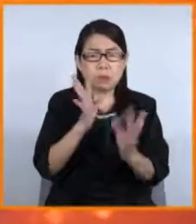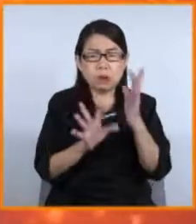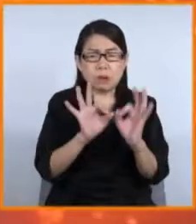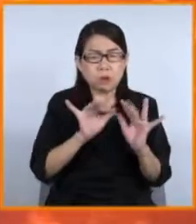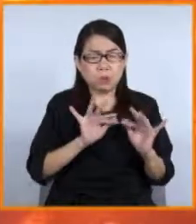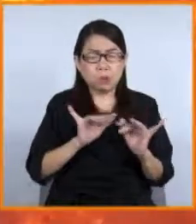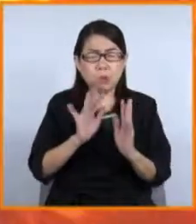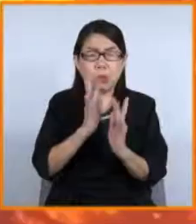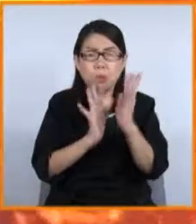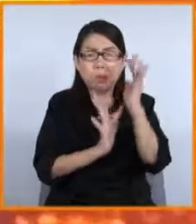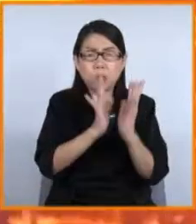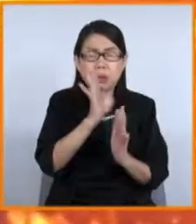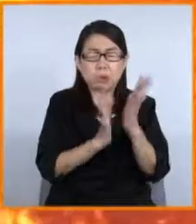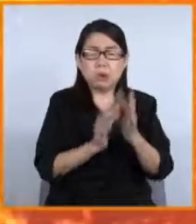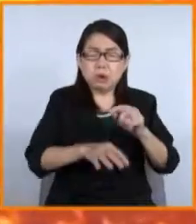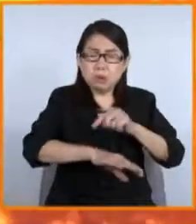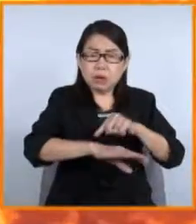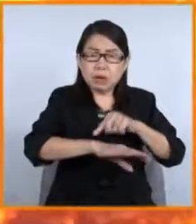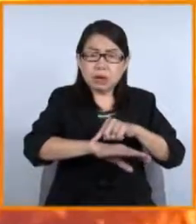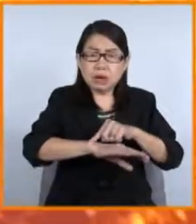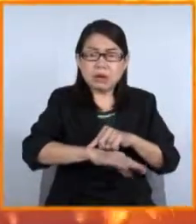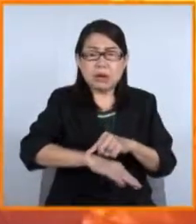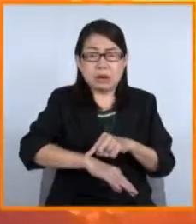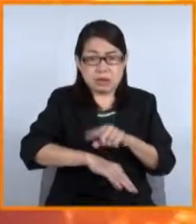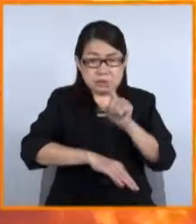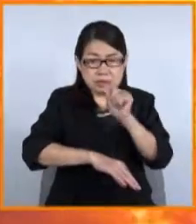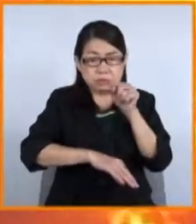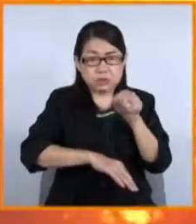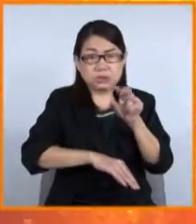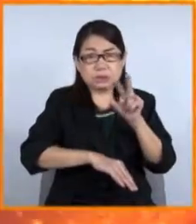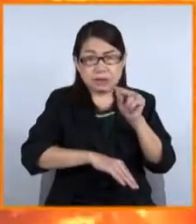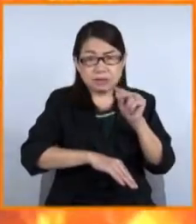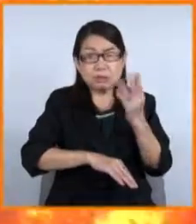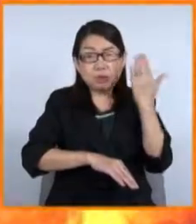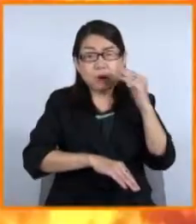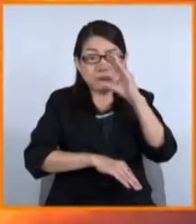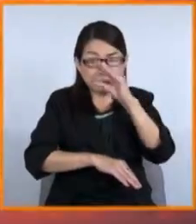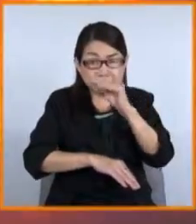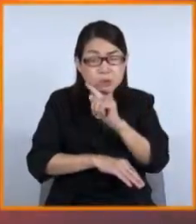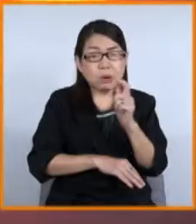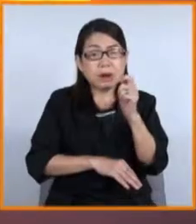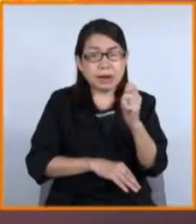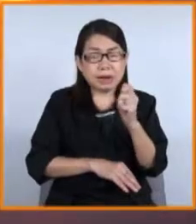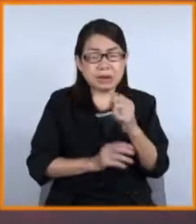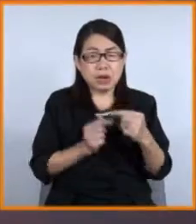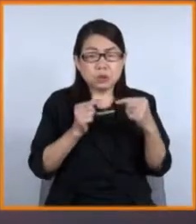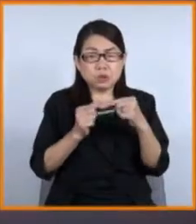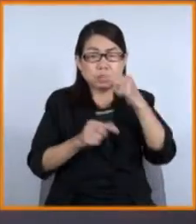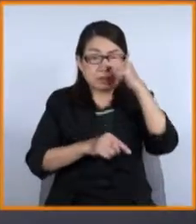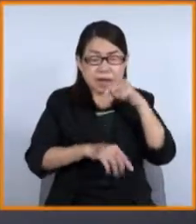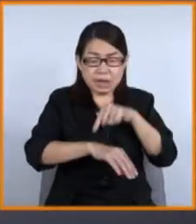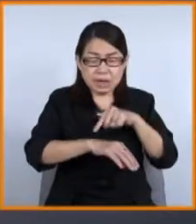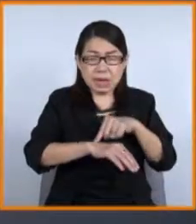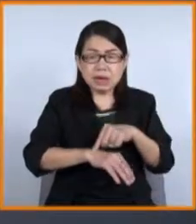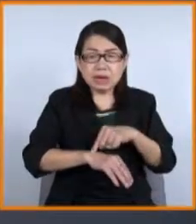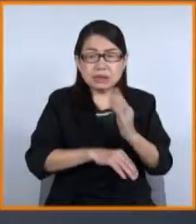กระหน่ำเผาผลาญเมื่อเวลาประมาณ 20:30 นาทีคือวันอังคารที่ผ่านมาหรือเวลาประมาณ 6:30 นาทีตามเวล